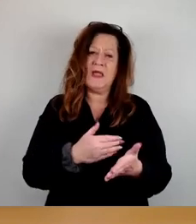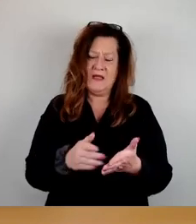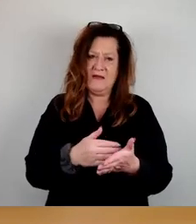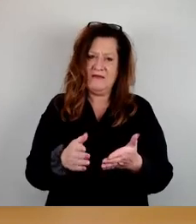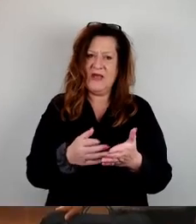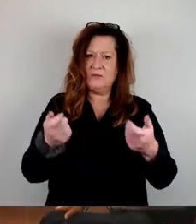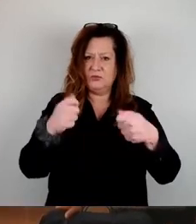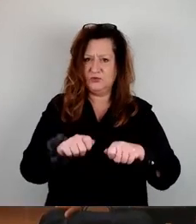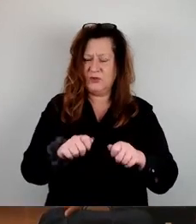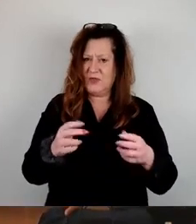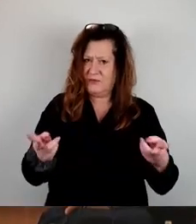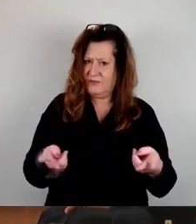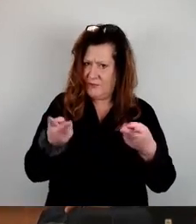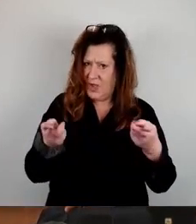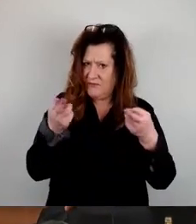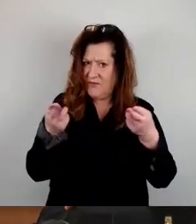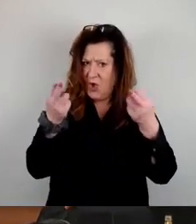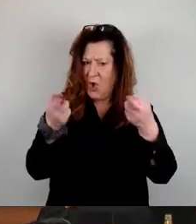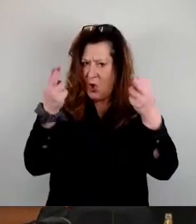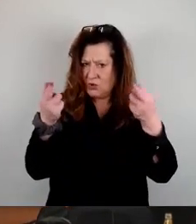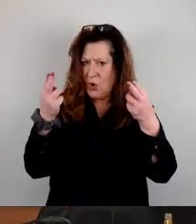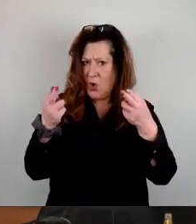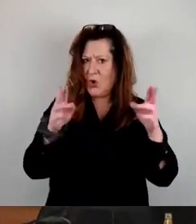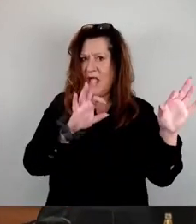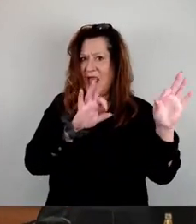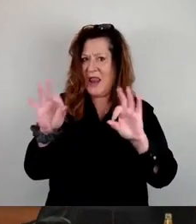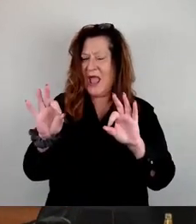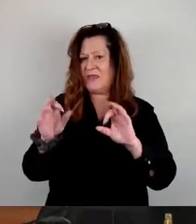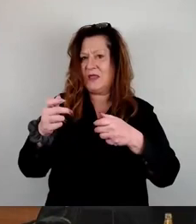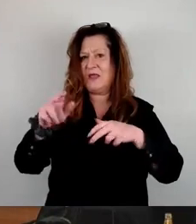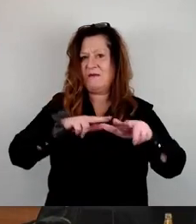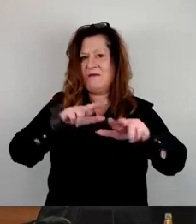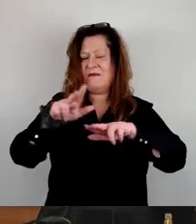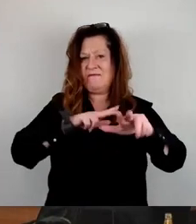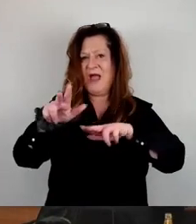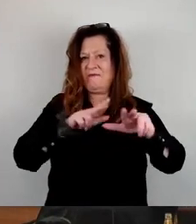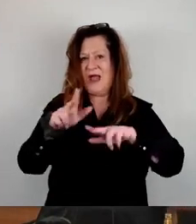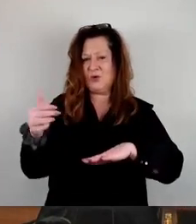für Herrn René Herold zum leitenden Verwaltungsdirektor zum nächstmöglichen Zeitpunkt.